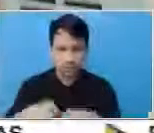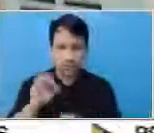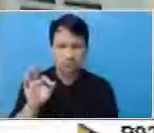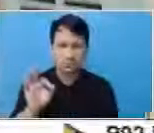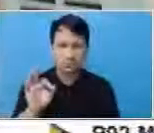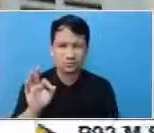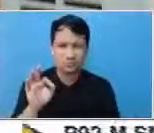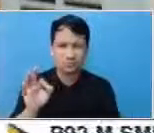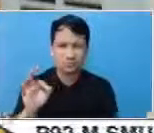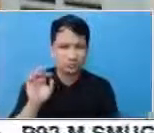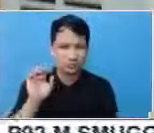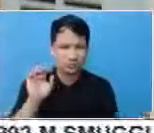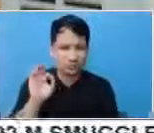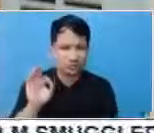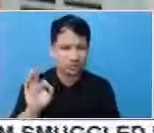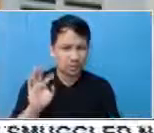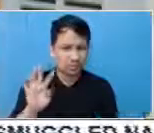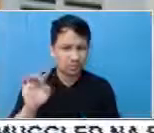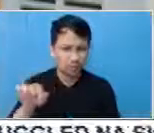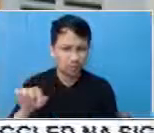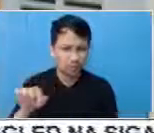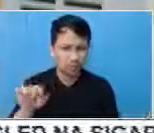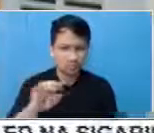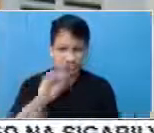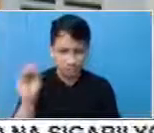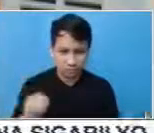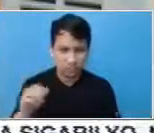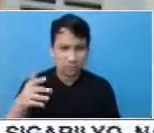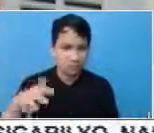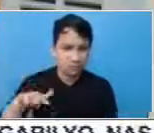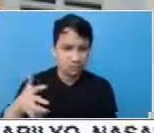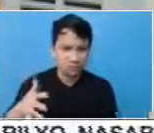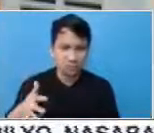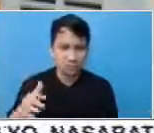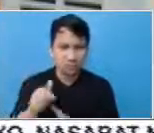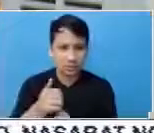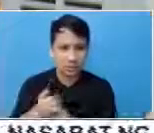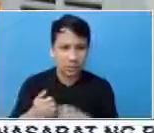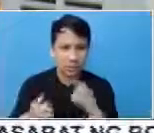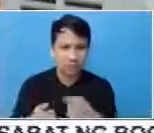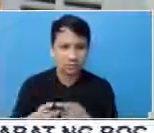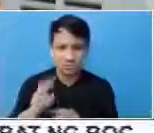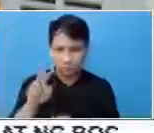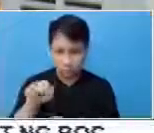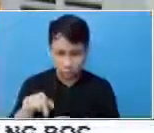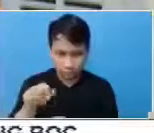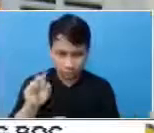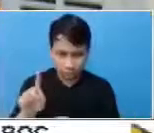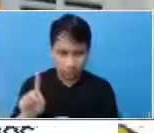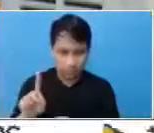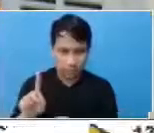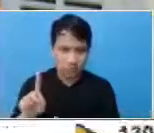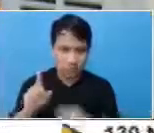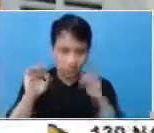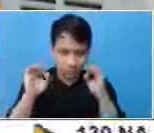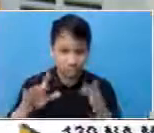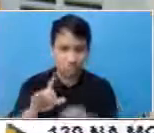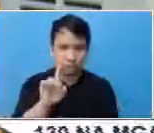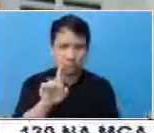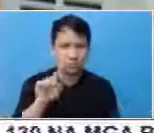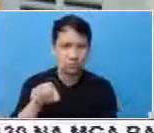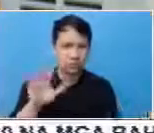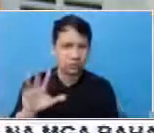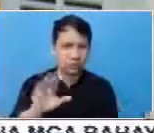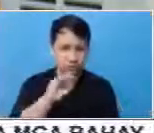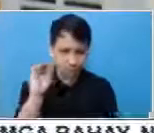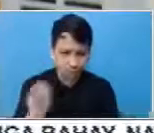Gani, ngayong araw nga inaasahang magsisimula na ang pagbabakuna sa A4 Priority Group o Economic Frontliners